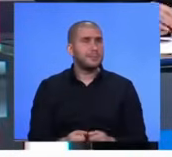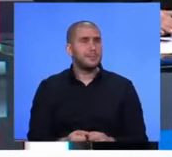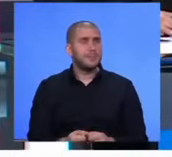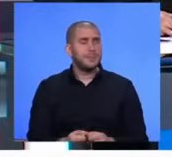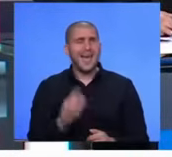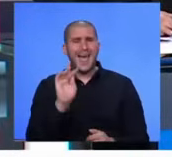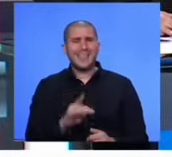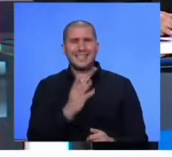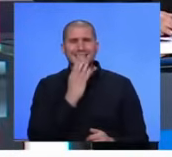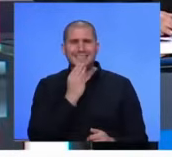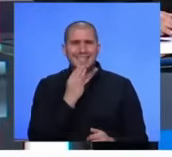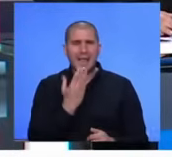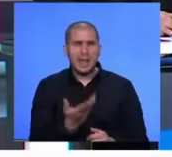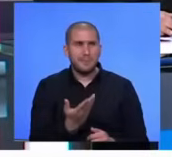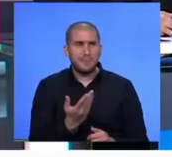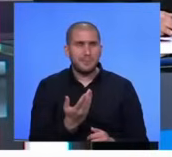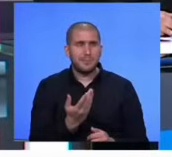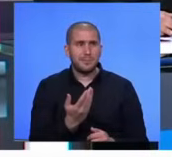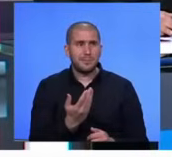האנטי-ישראלים